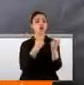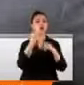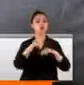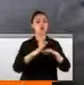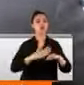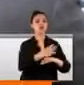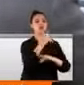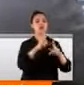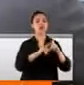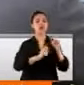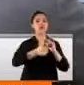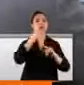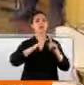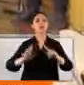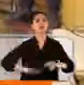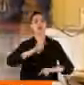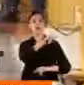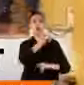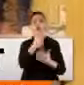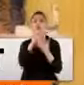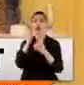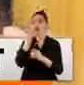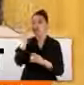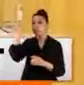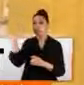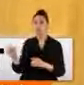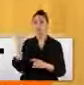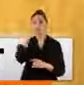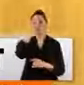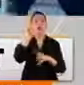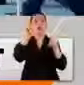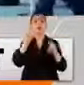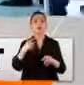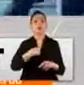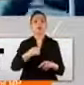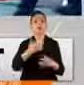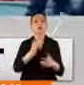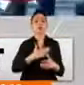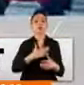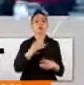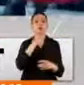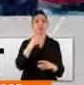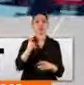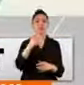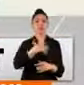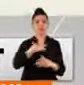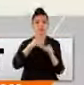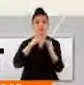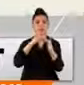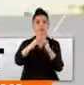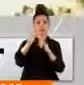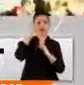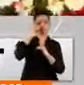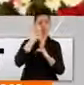CHP Genel Başkanı Kemal Kılıçdaroğlu Bahçeli'yi tek gündemi benim diyerek eleştirdi. Kendisine milliyetçiyim diyen bir